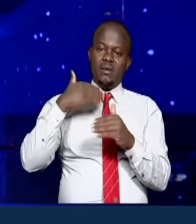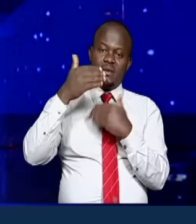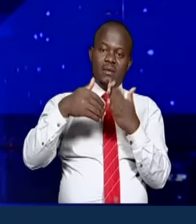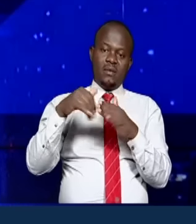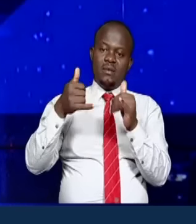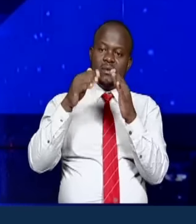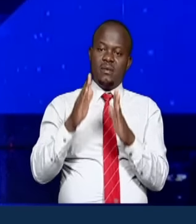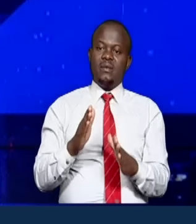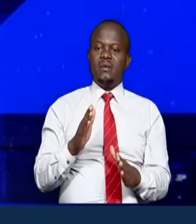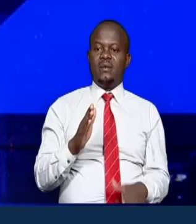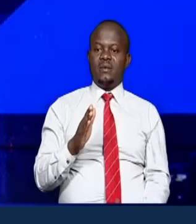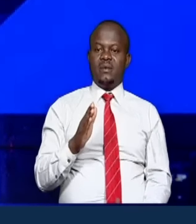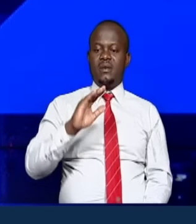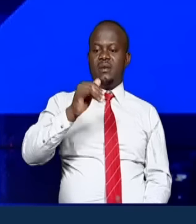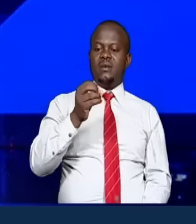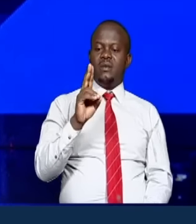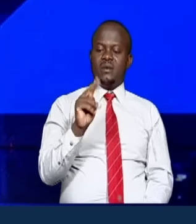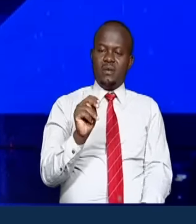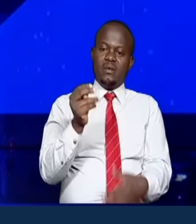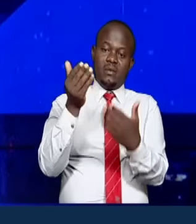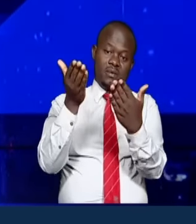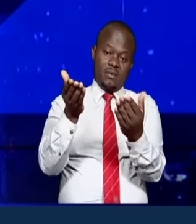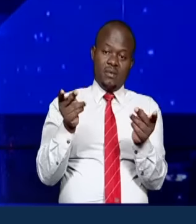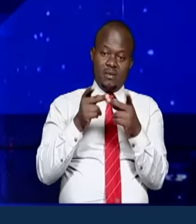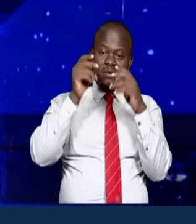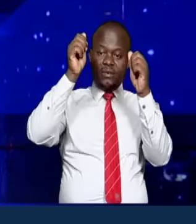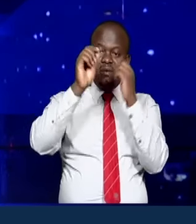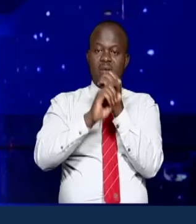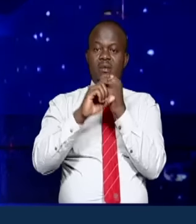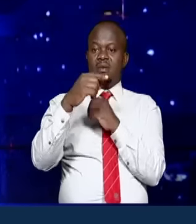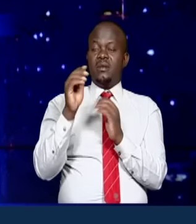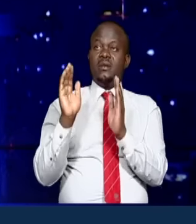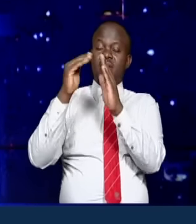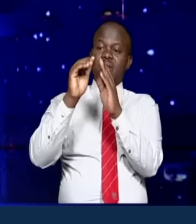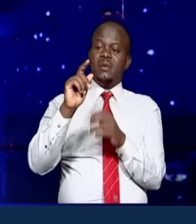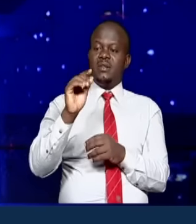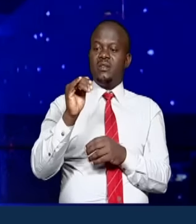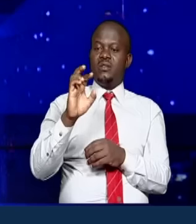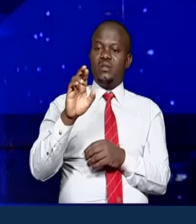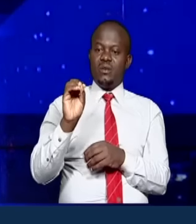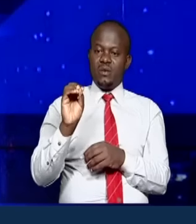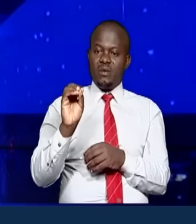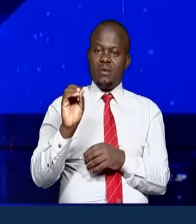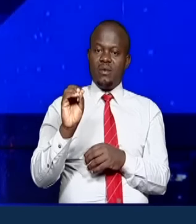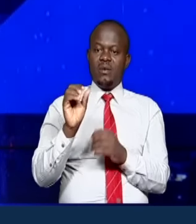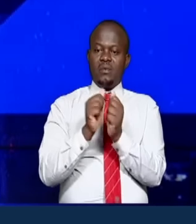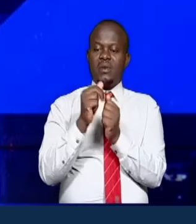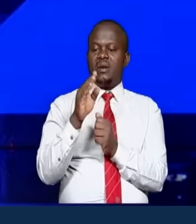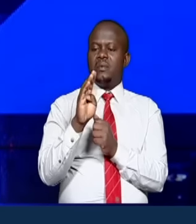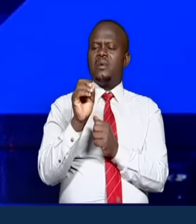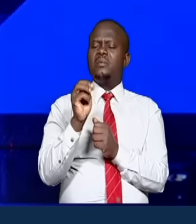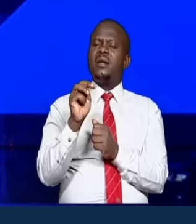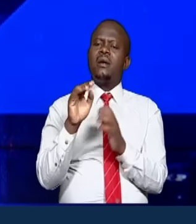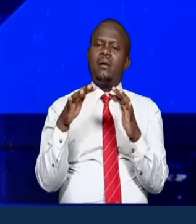y'imikino. Mugenzi wacu John Patrick yararaho ari kwiyamamariza mu karere ka Gasabo na Kicukiro. John Patrick ari kumwe na Habonimana, byari byifashe bite?